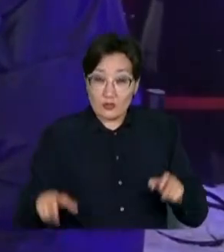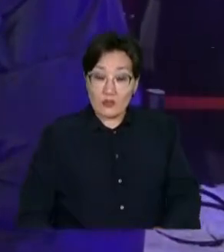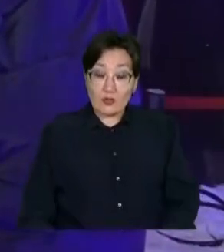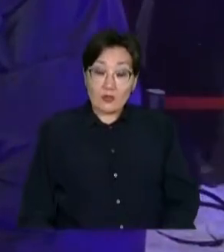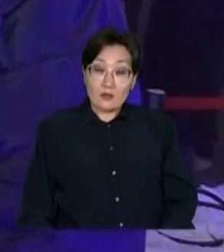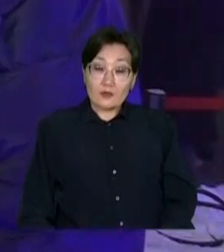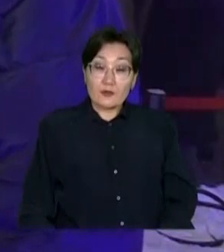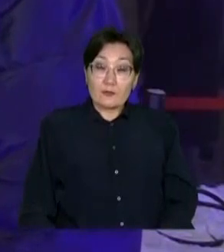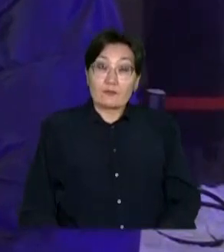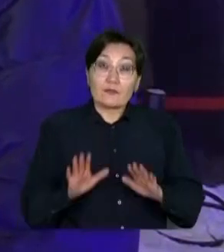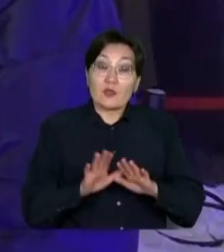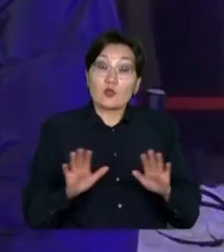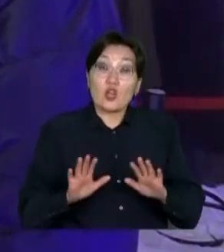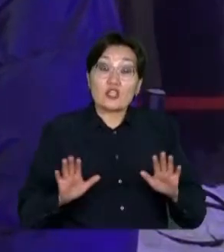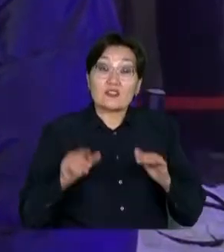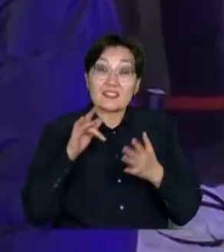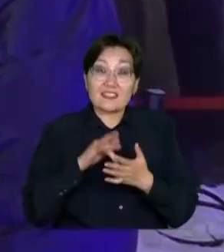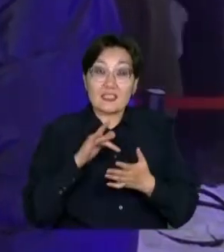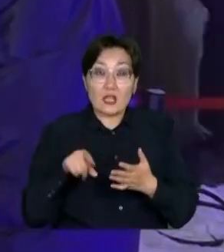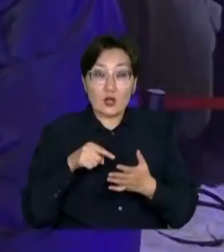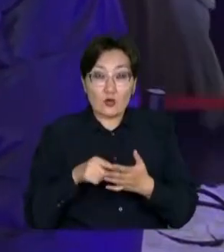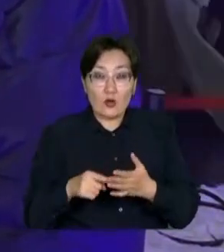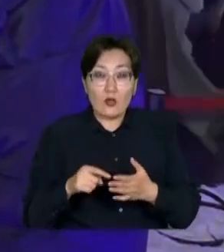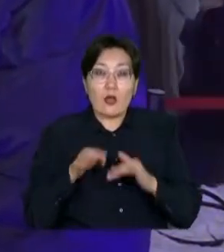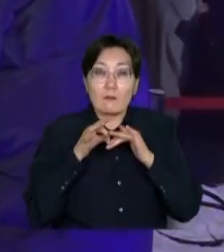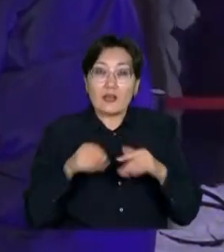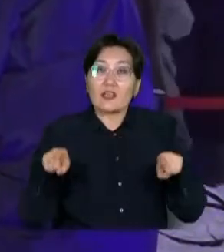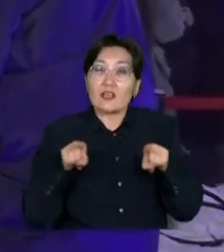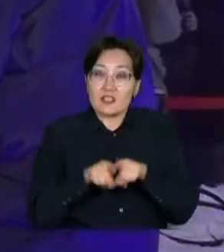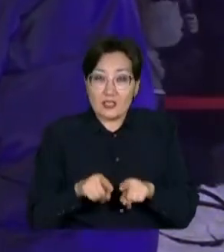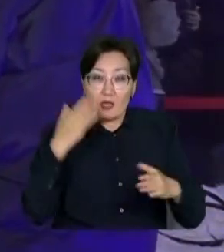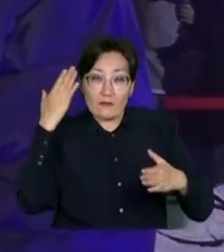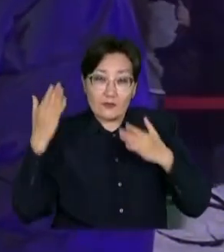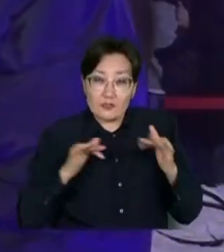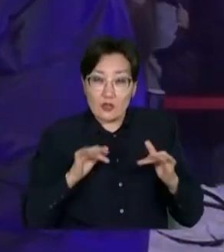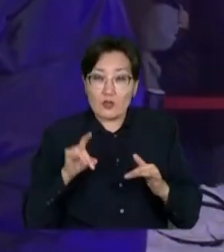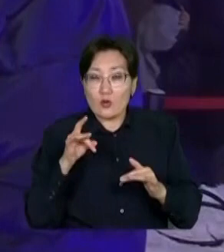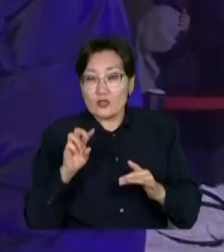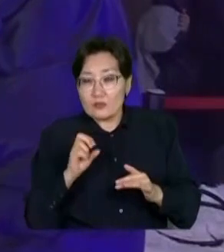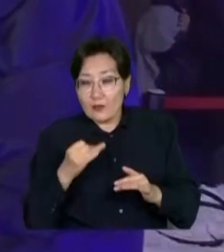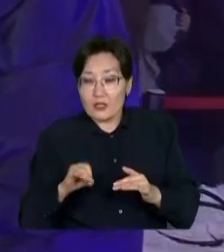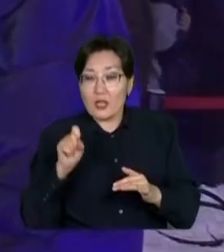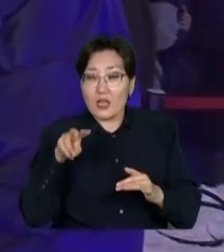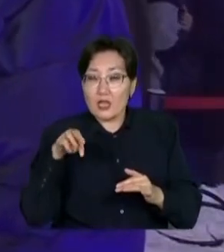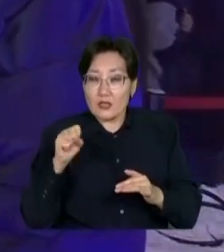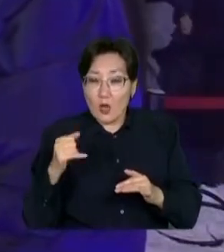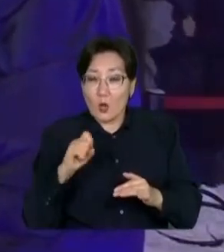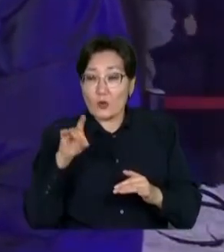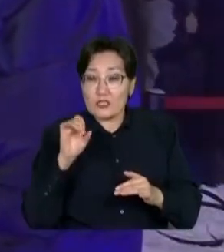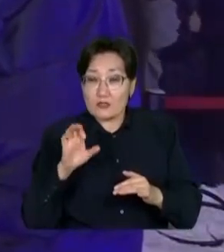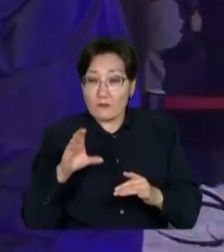есть не только в центре будут эти фестивали, и они будут и в Новоразбайском районе, и в Алатауском, также и в